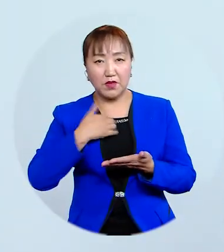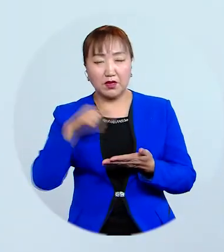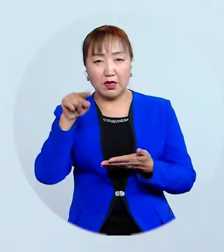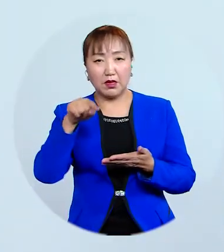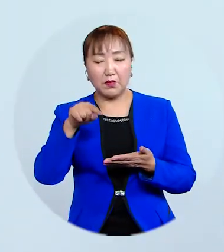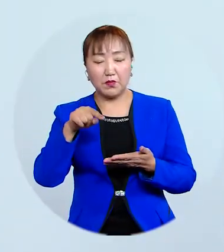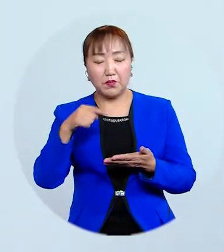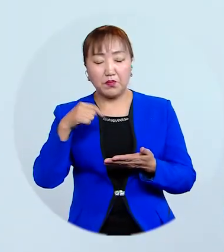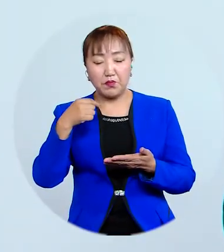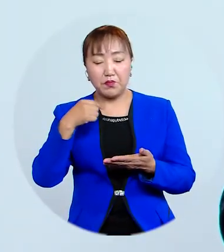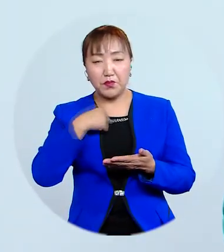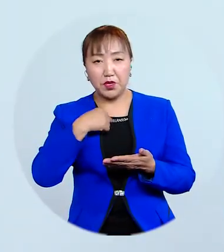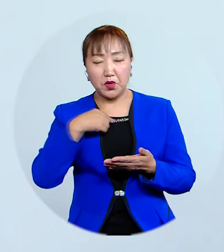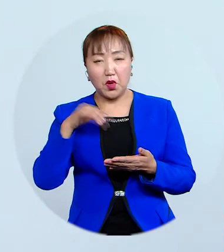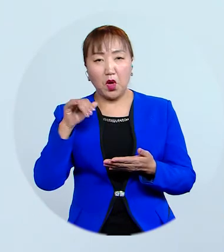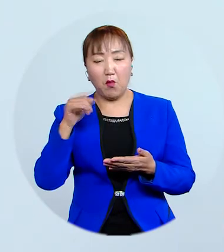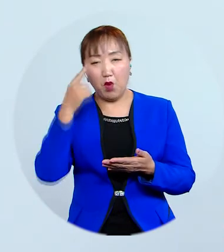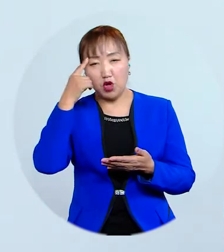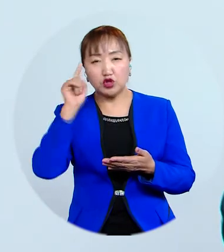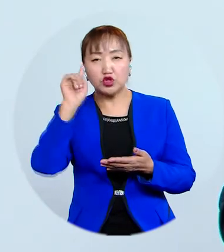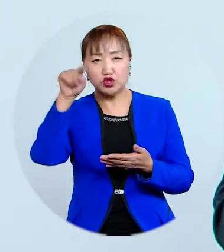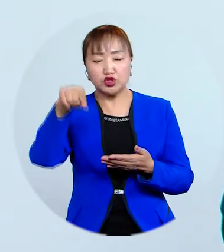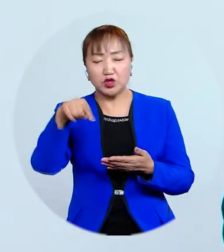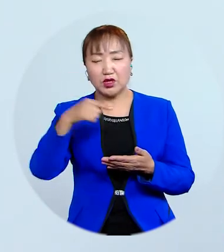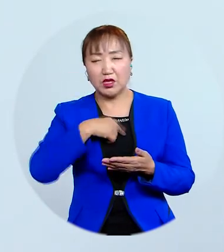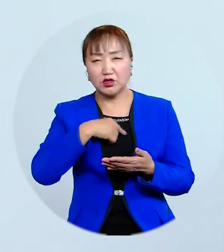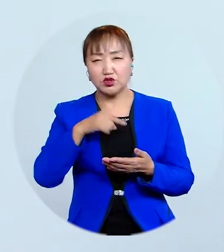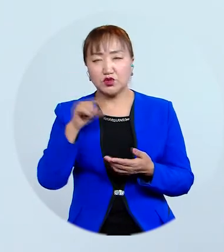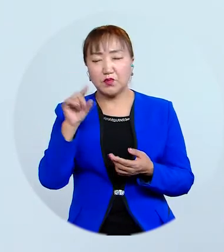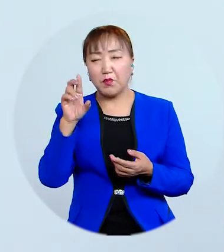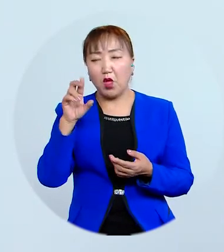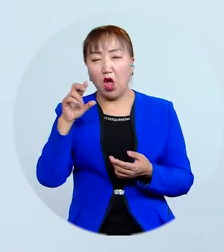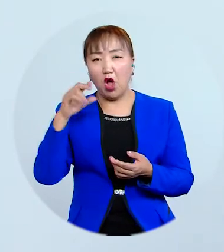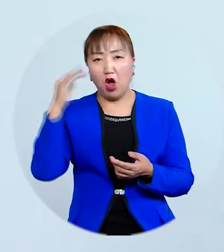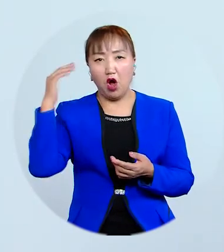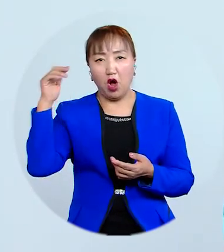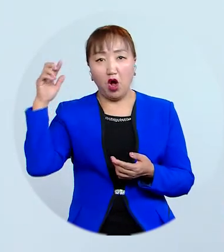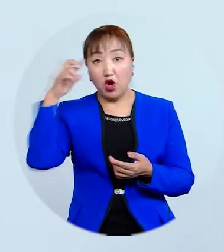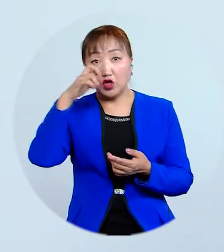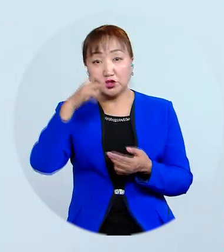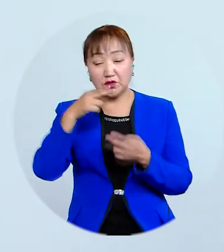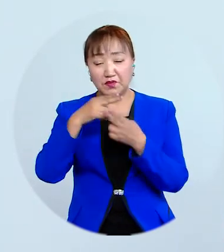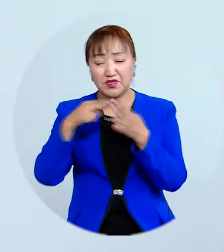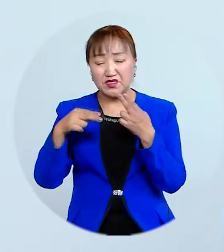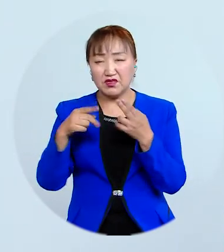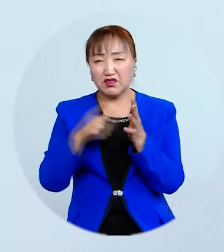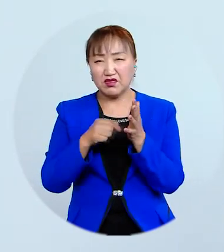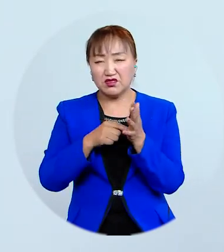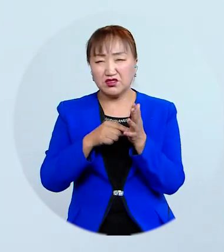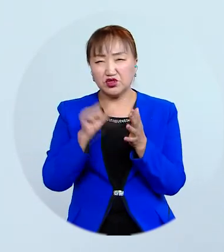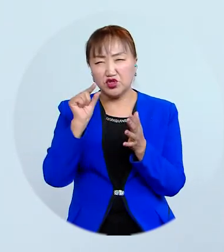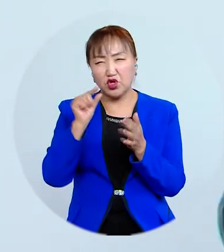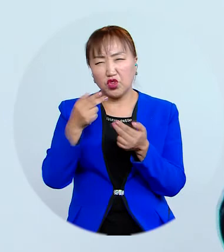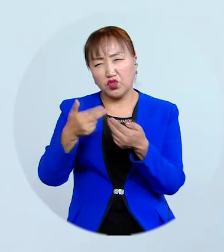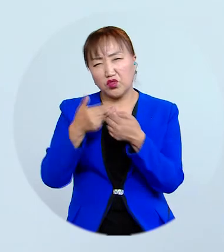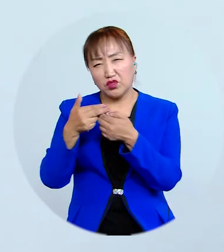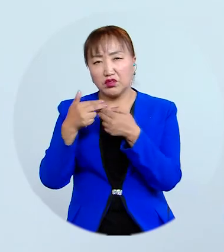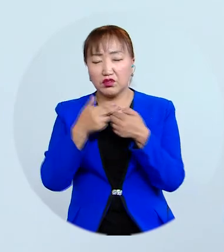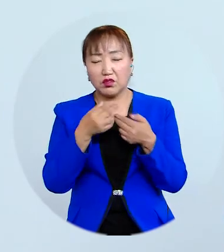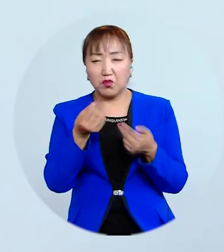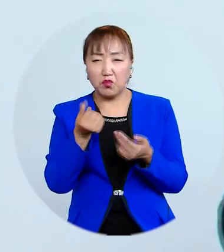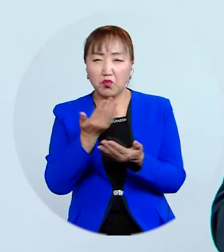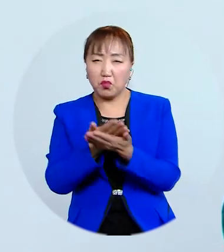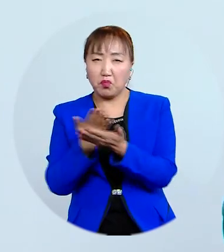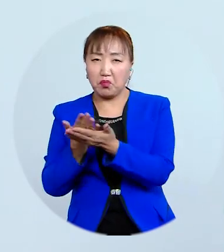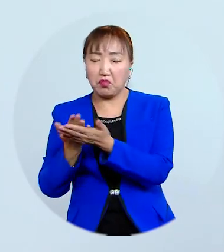ингээ очихсан юм аа одоо онгоцны плетийн мөнгийг эхэлж шилжүүлээч гэдэг юм. Эсвэл одоо өвчтөе хүний асарч байгаамаа нэг төр